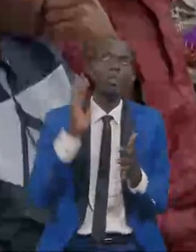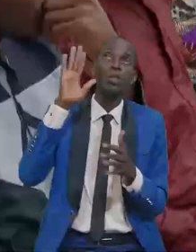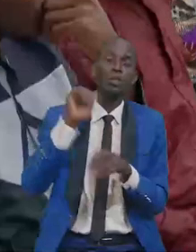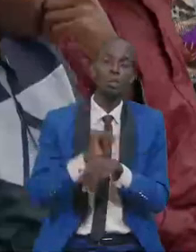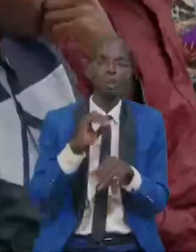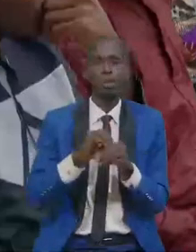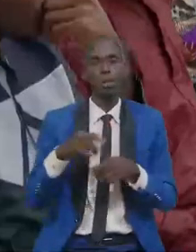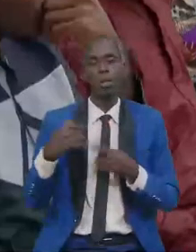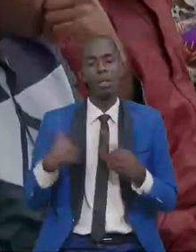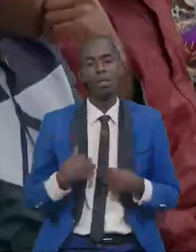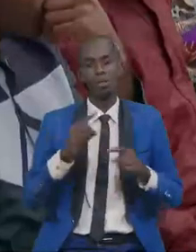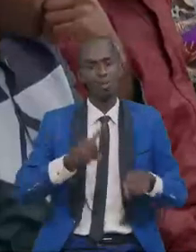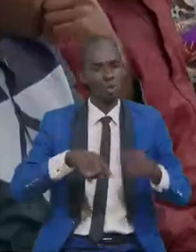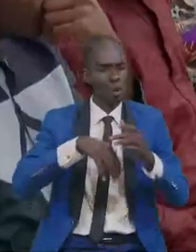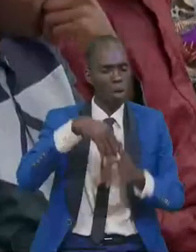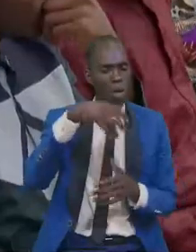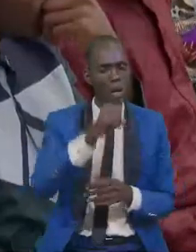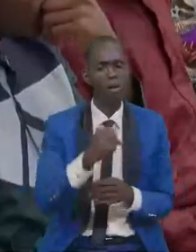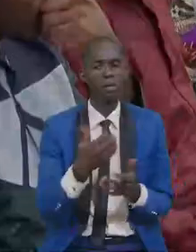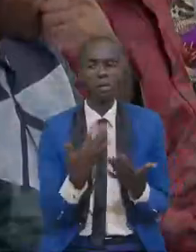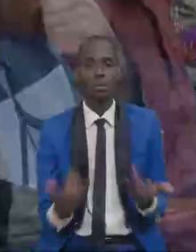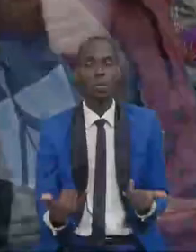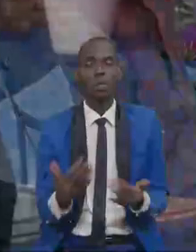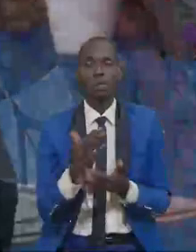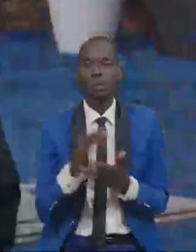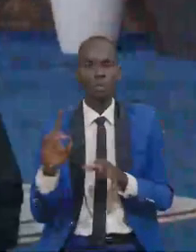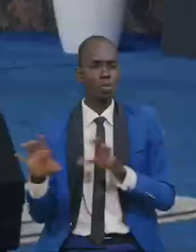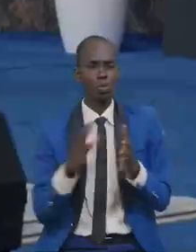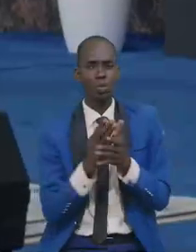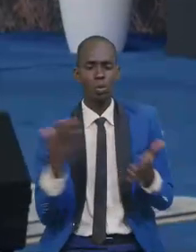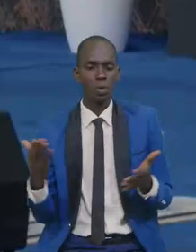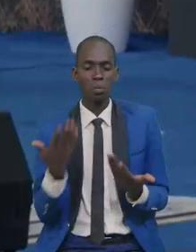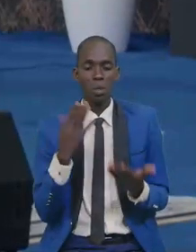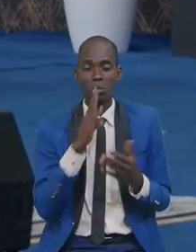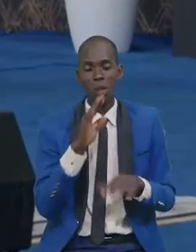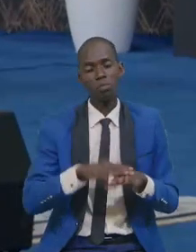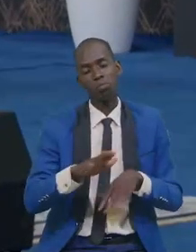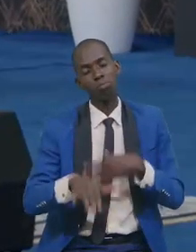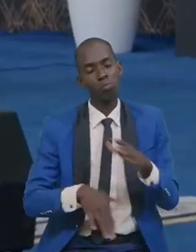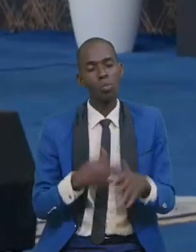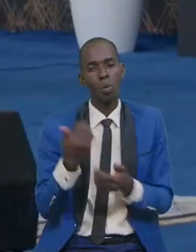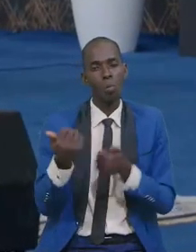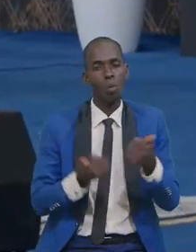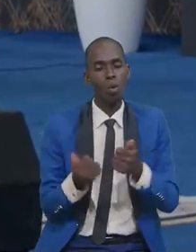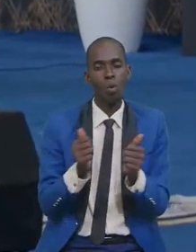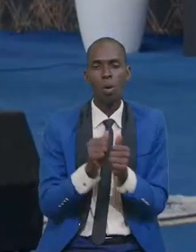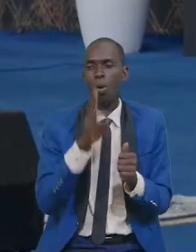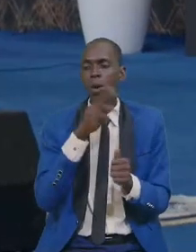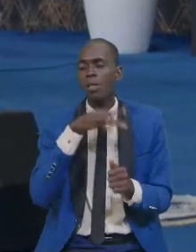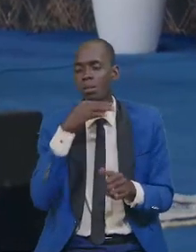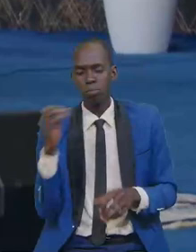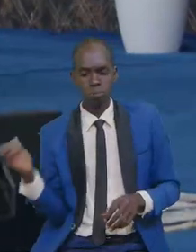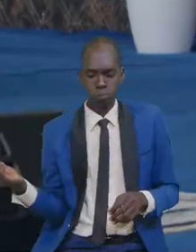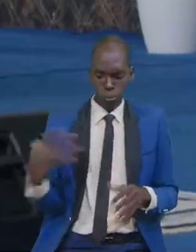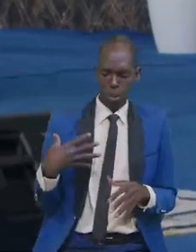cœur. Tu sors maintenant et quelqu'un te fait quelque chose. Et peut-être un véhicule répand de l'eau, ça sur toi, tu